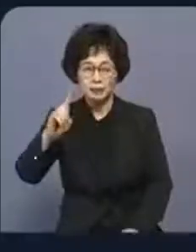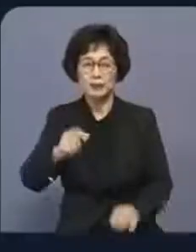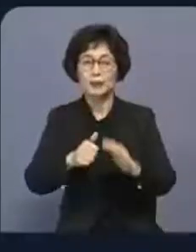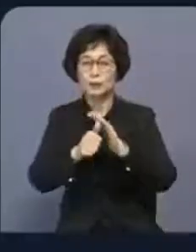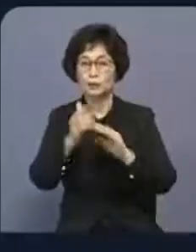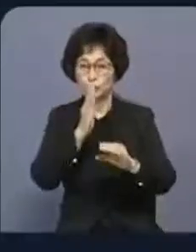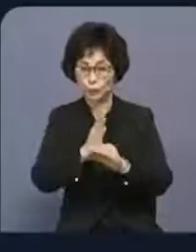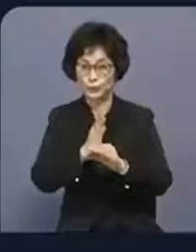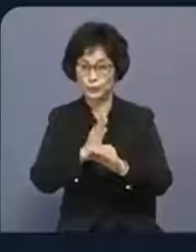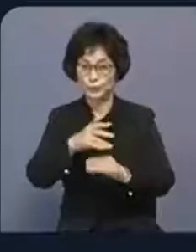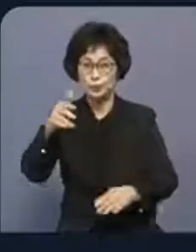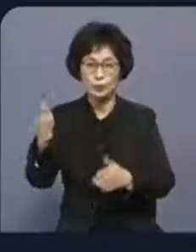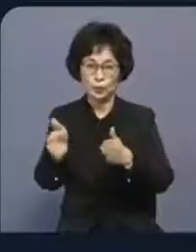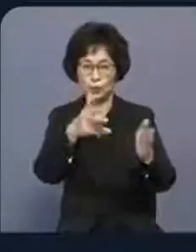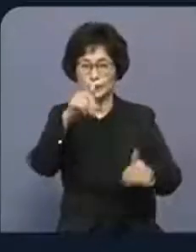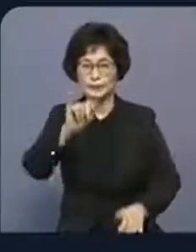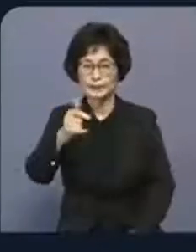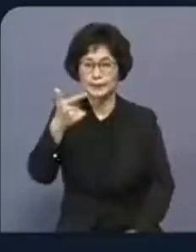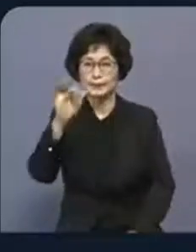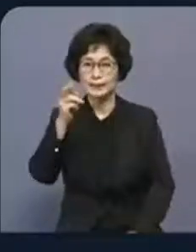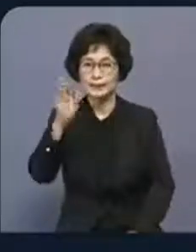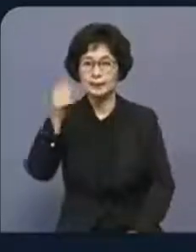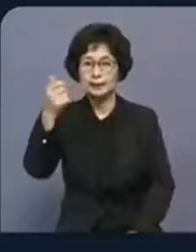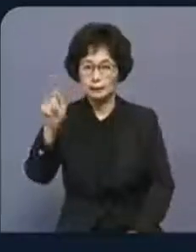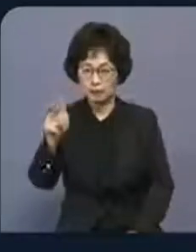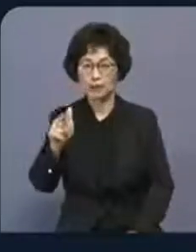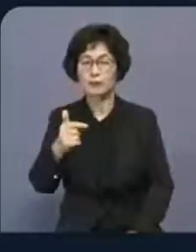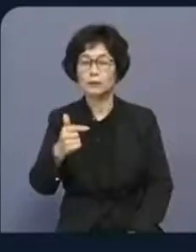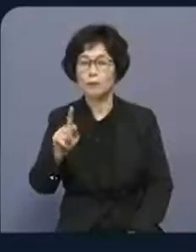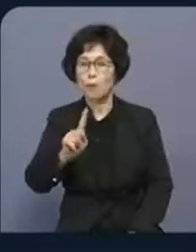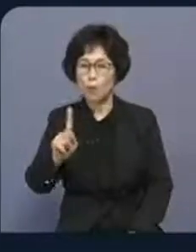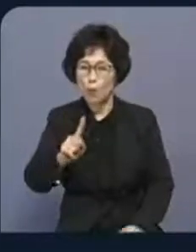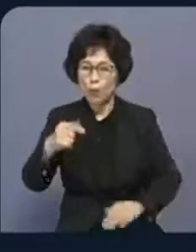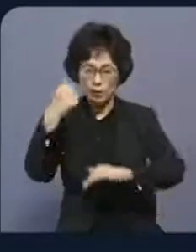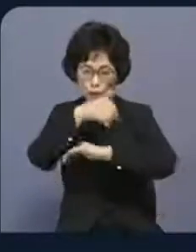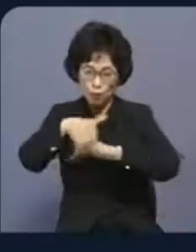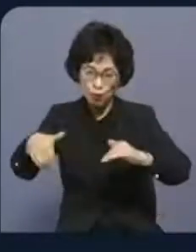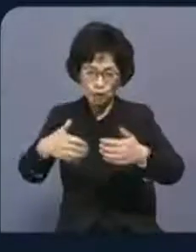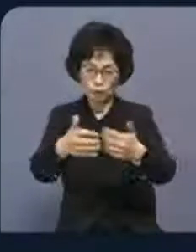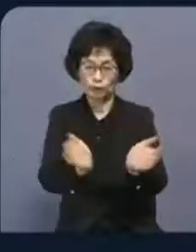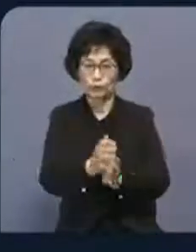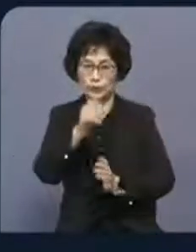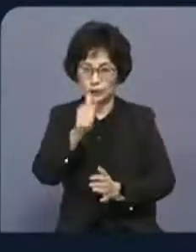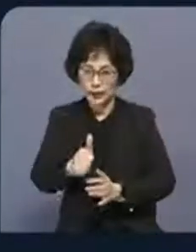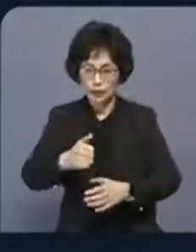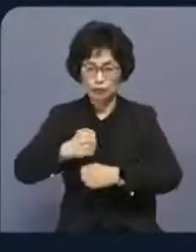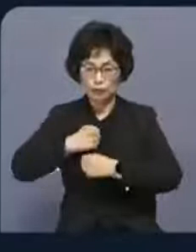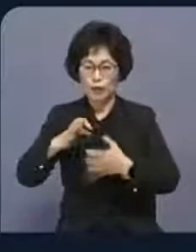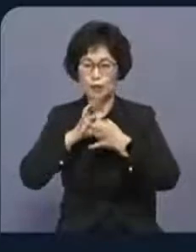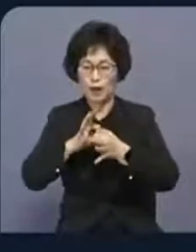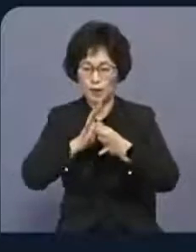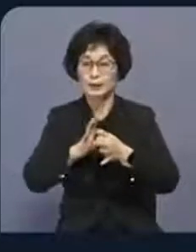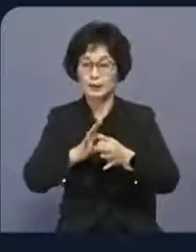진양현 부산경제진흥원장 후보자는 기획재정부 행정예산국장과 방위사업청